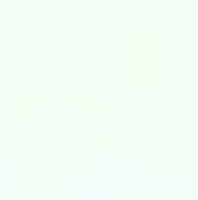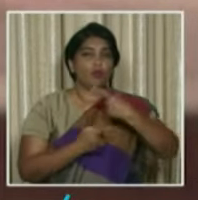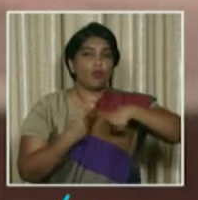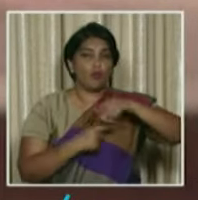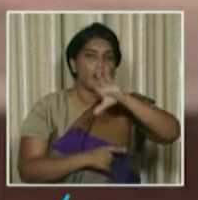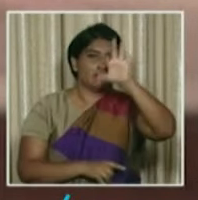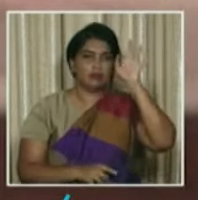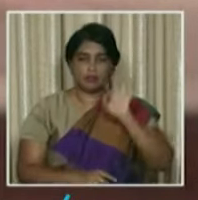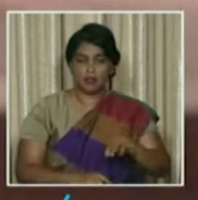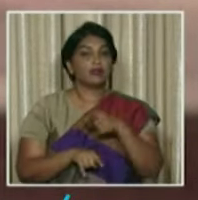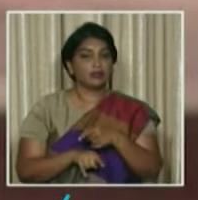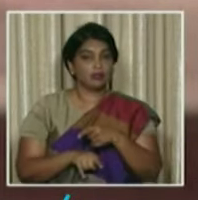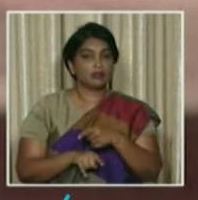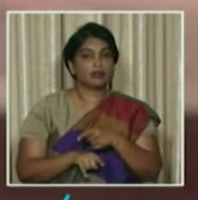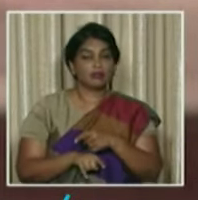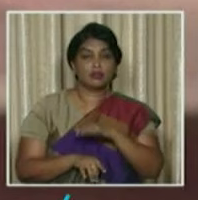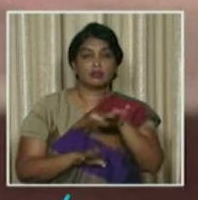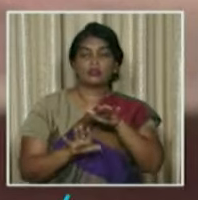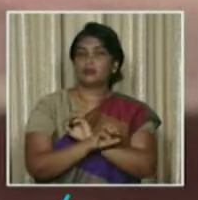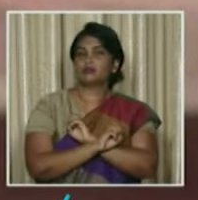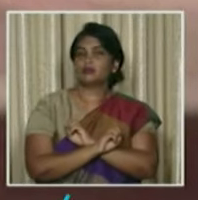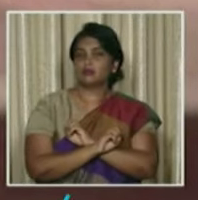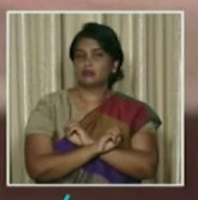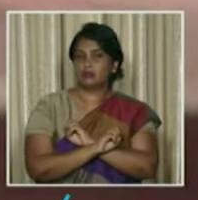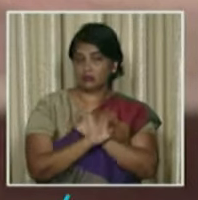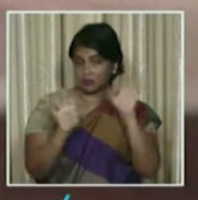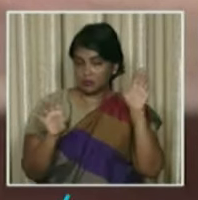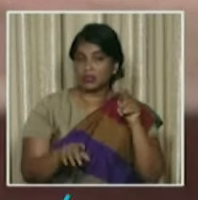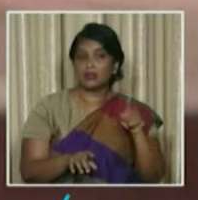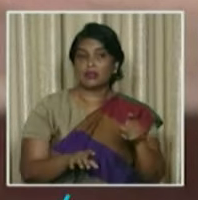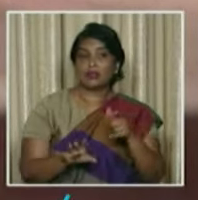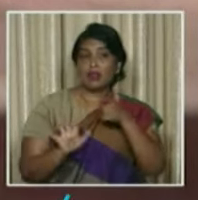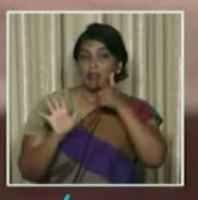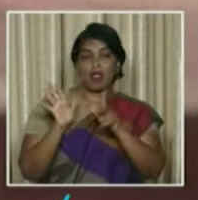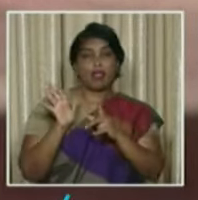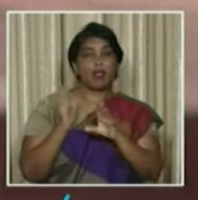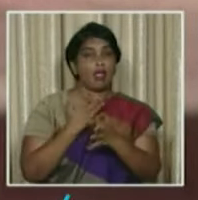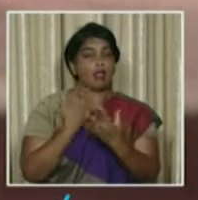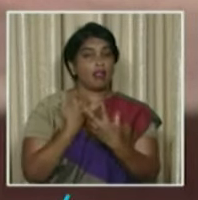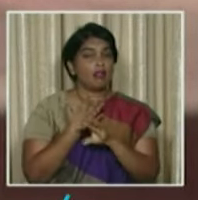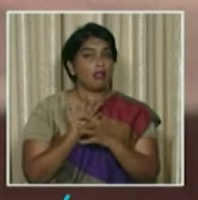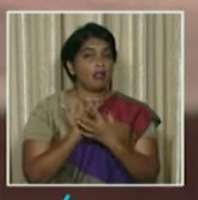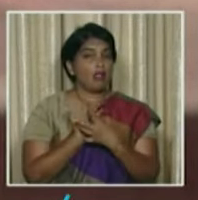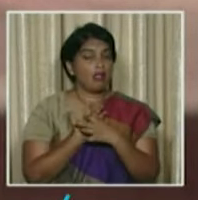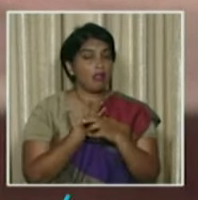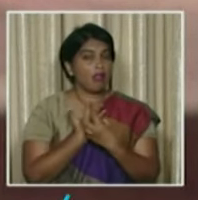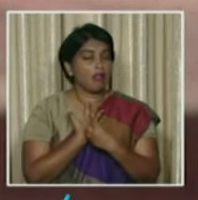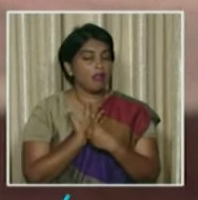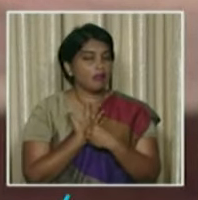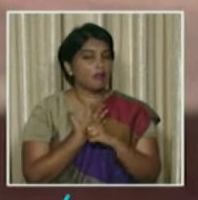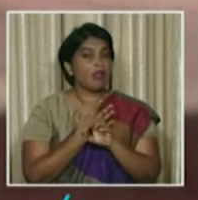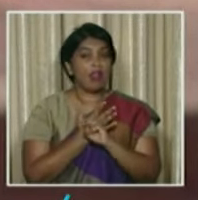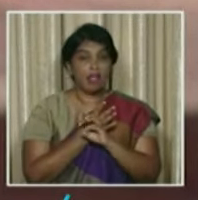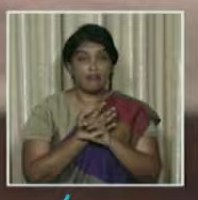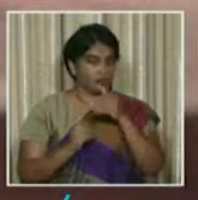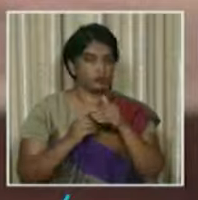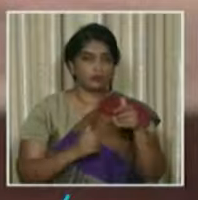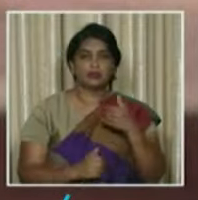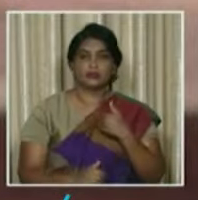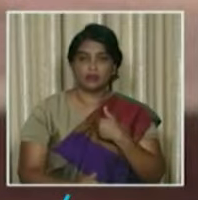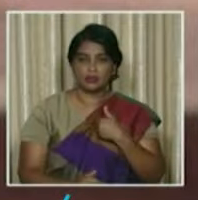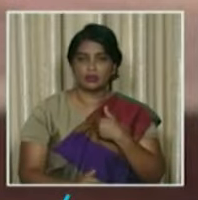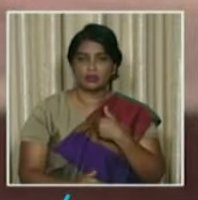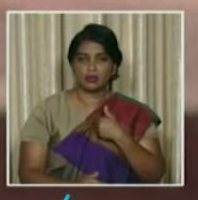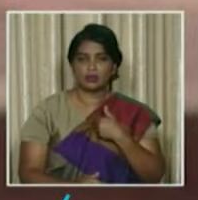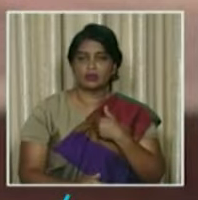කටයුතු කරන්නේ දැන් ගරු කතානායකතුමනි සමාජ මාධ්‍ය ඔස්සේ ප්‍රචාරය කරනවා live Facebook එකේ දාලා රටට බලන්න මම පොදු දේපලක් මම අල්ලගෙන ඉන්නවා කියලා මම